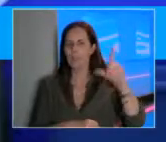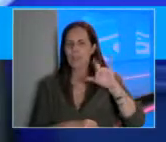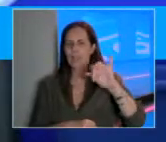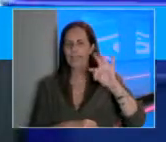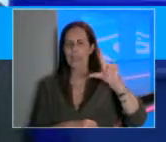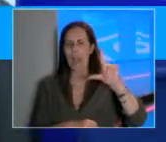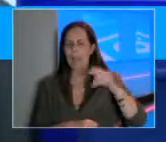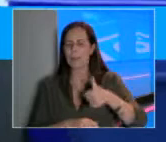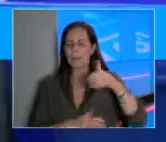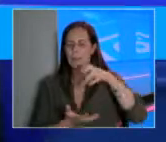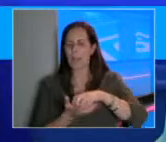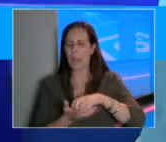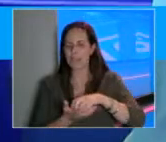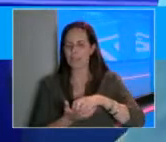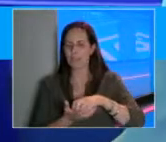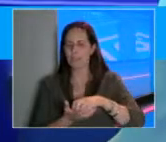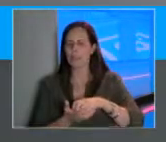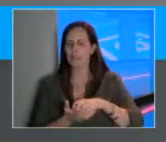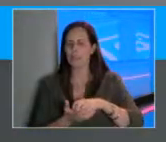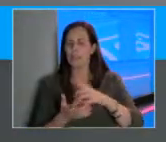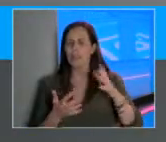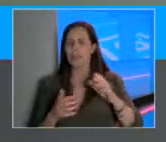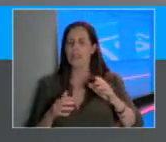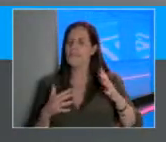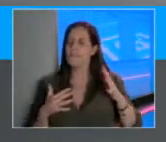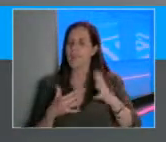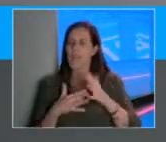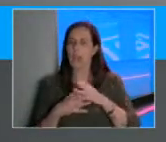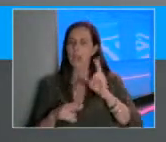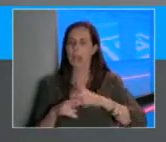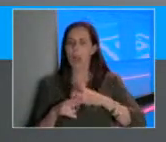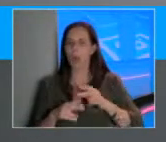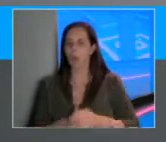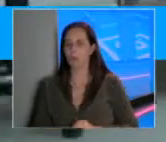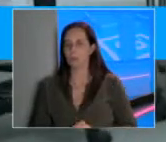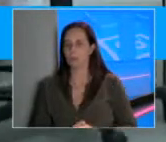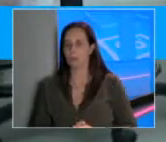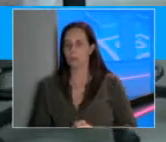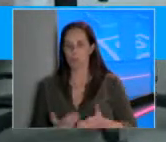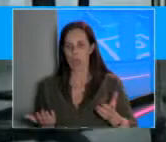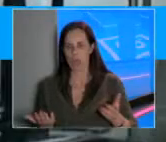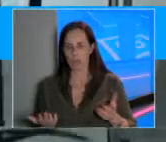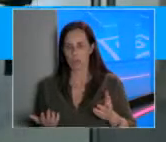קינן בוקר, מנהלת המרכז הלאומי לבקרת מחלות במשרד הבריאות. שלום לך. ערב טוב. טוב, אז